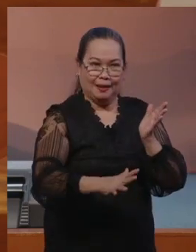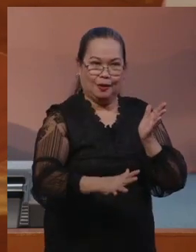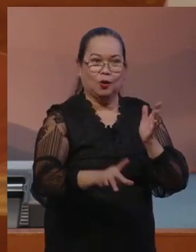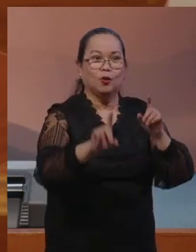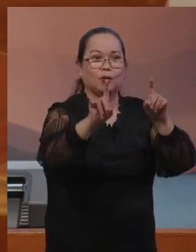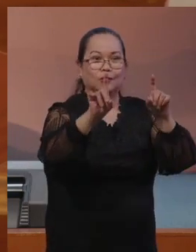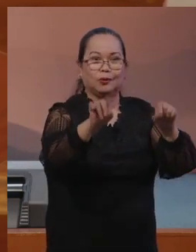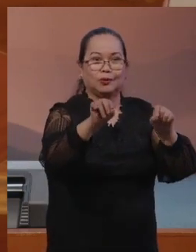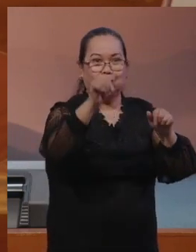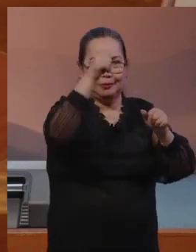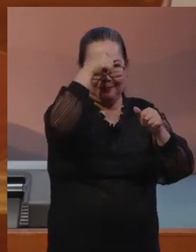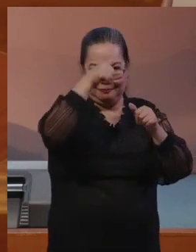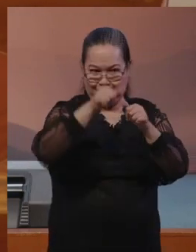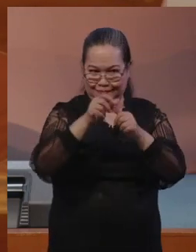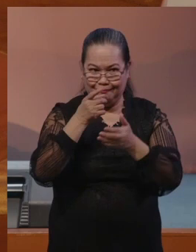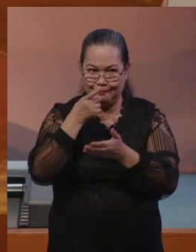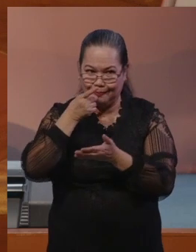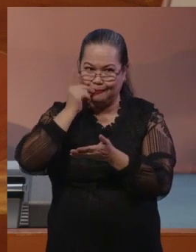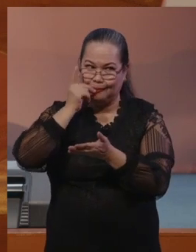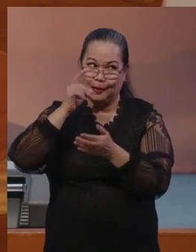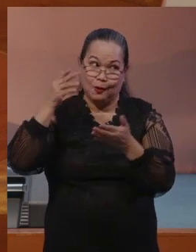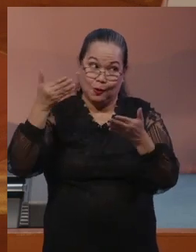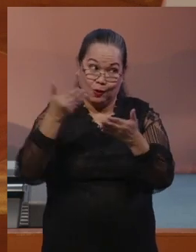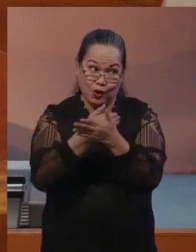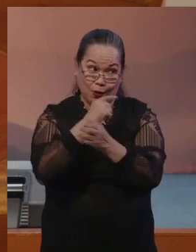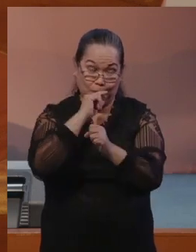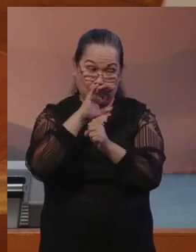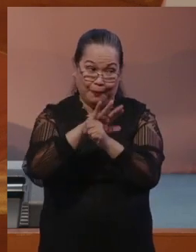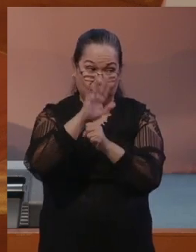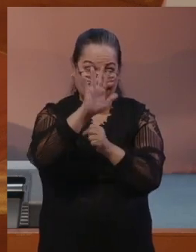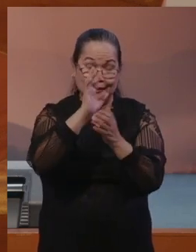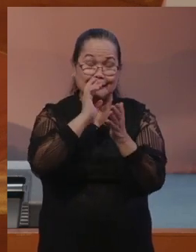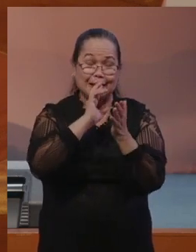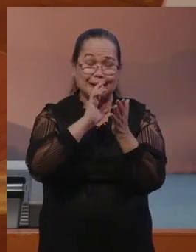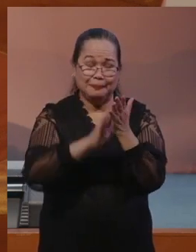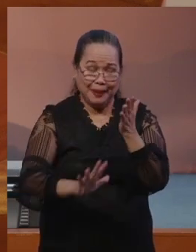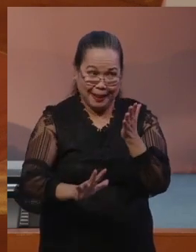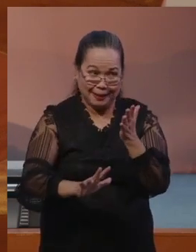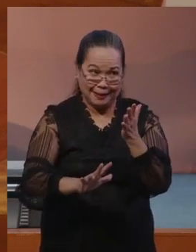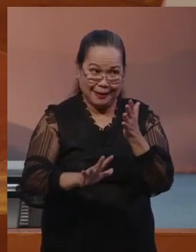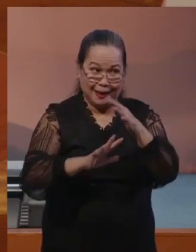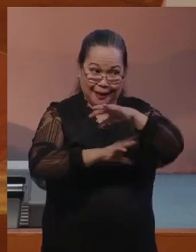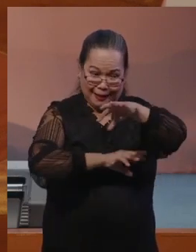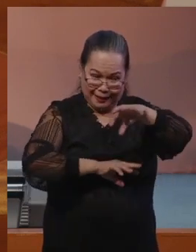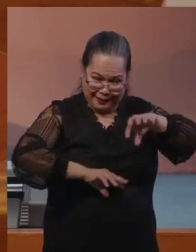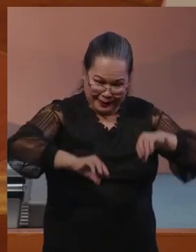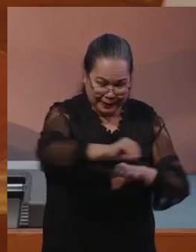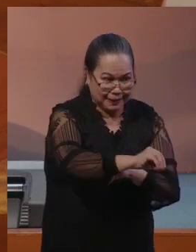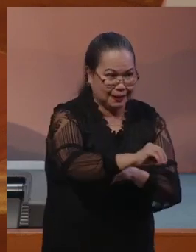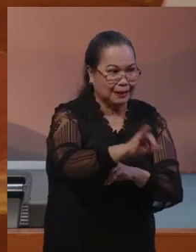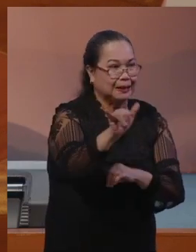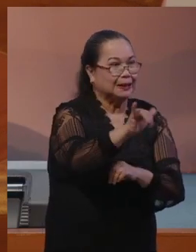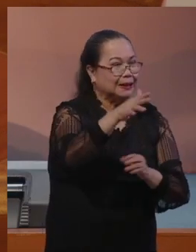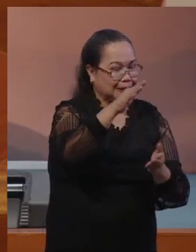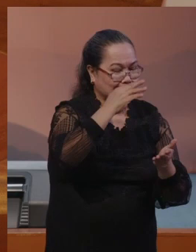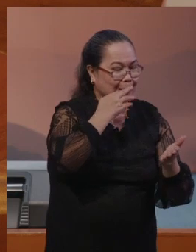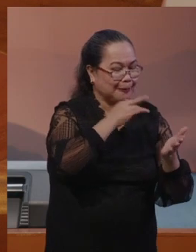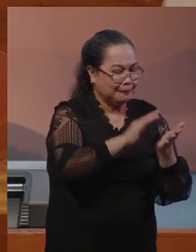this whenever you drink it. This is the new covenant in my blood. Ito ang pangako ko sa inyo na bago sa aking pamamagitan ng aking